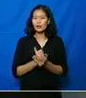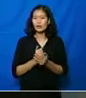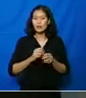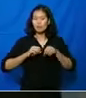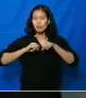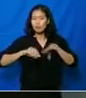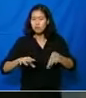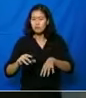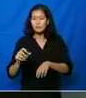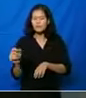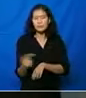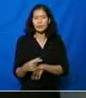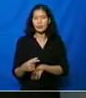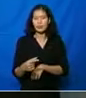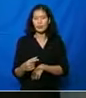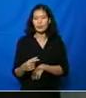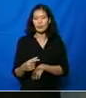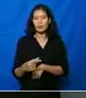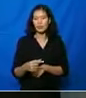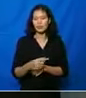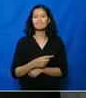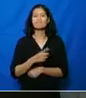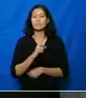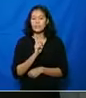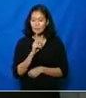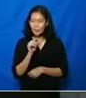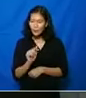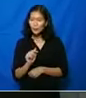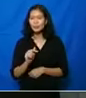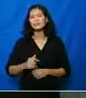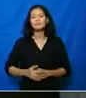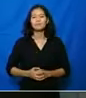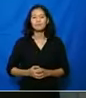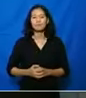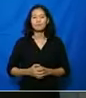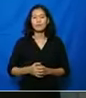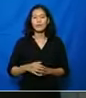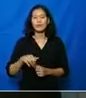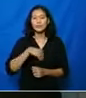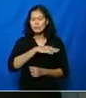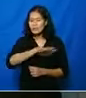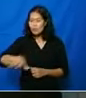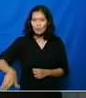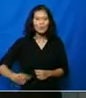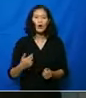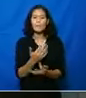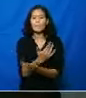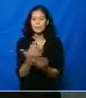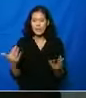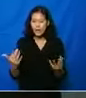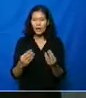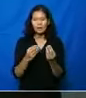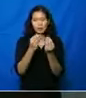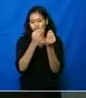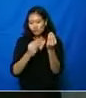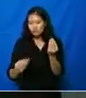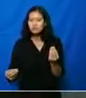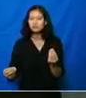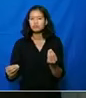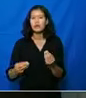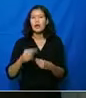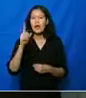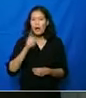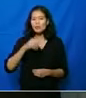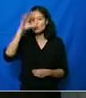cepat. Karenanya seluruh unsur masyarakat penting sekali untuk